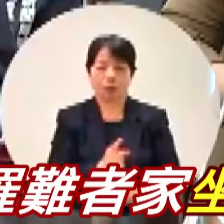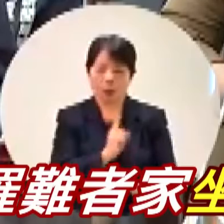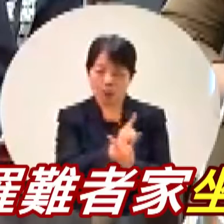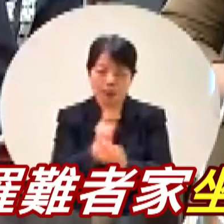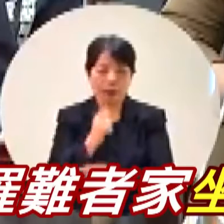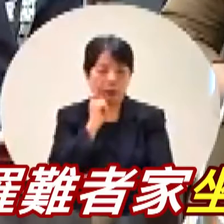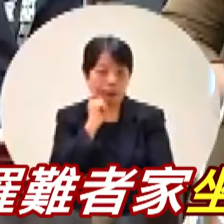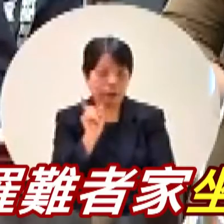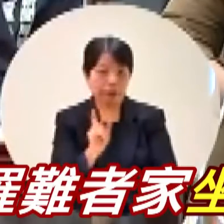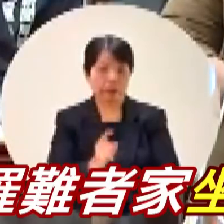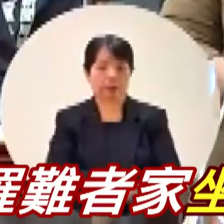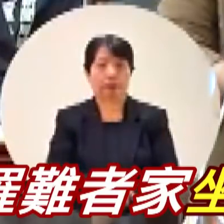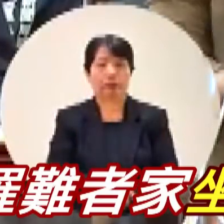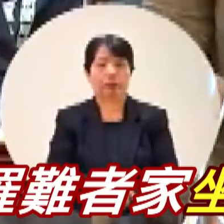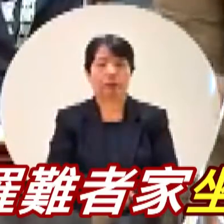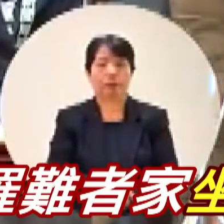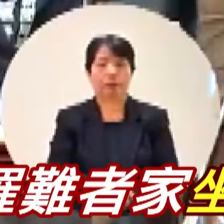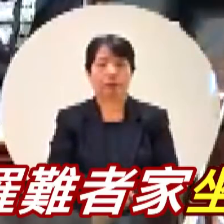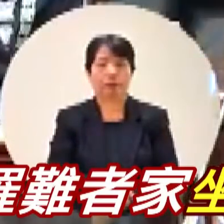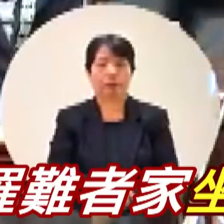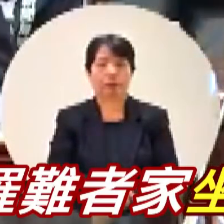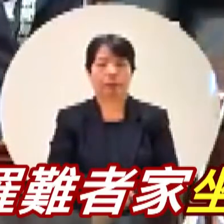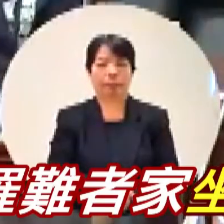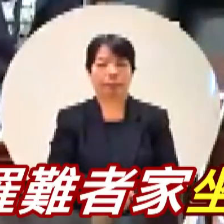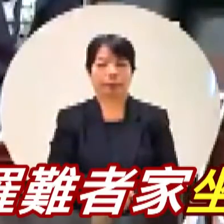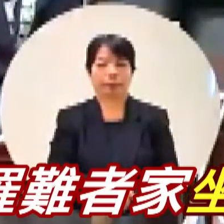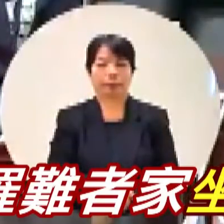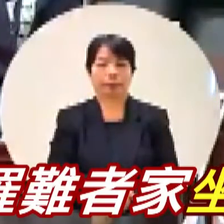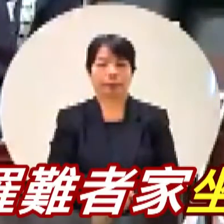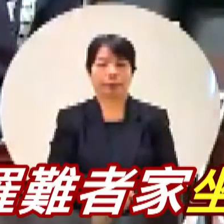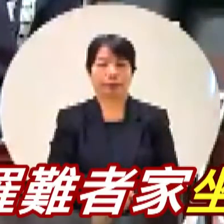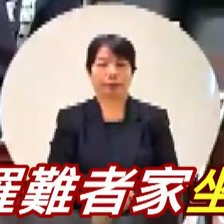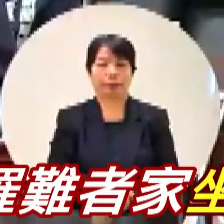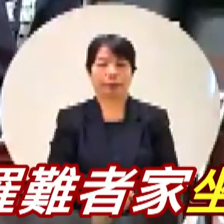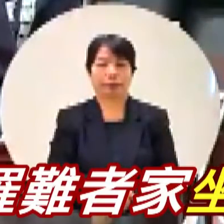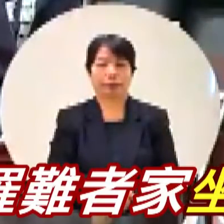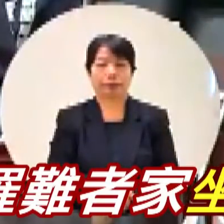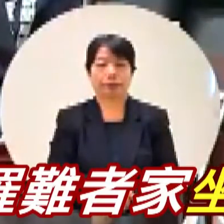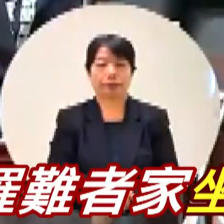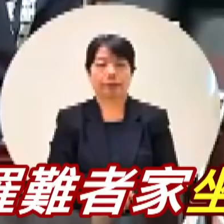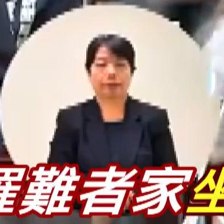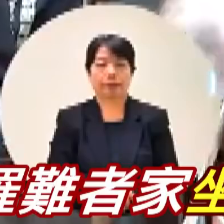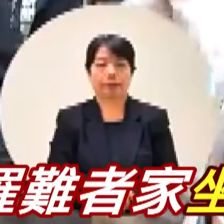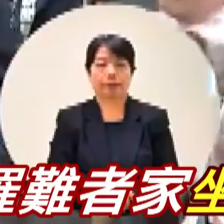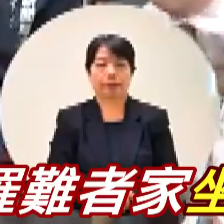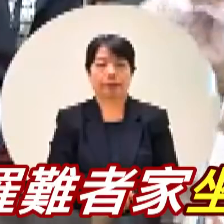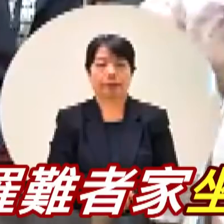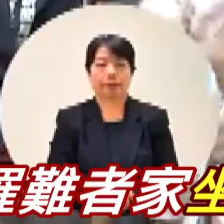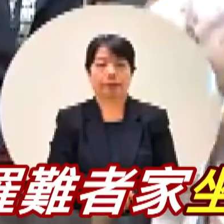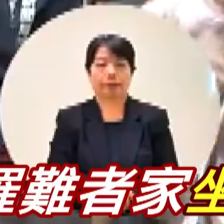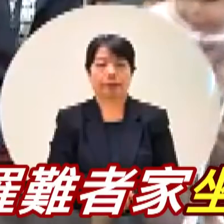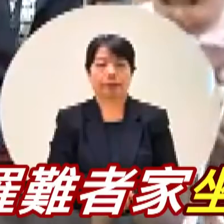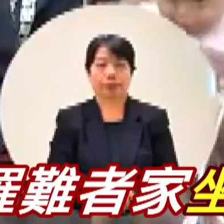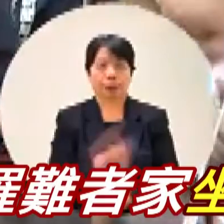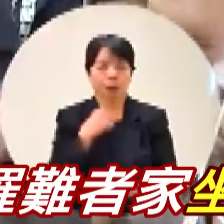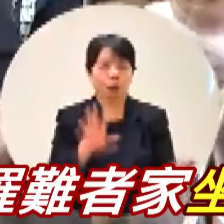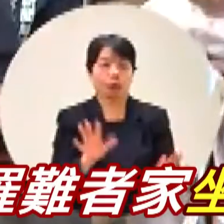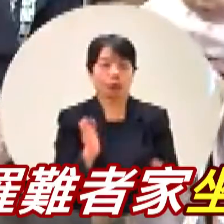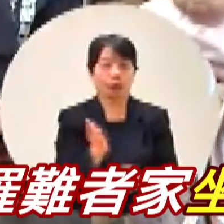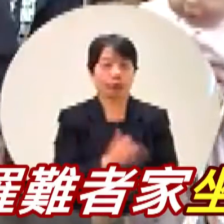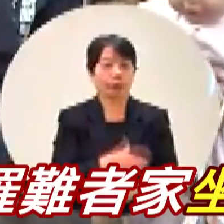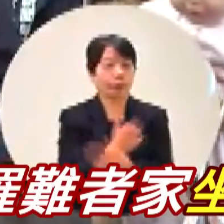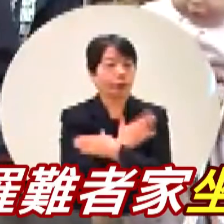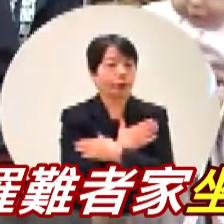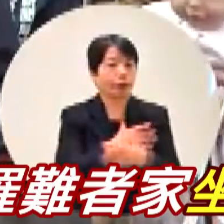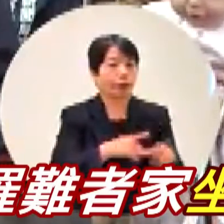难，就是说，那已经有像某一个这个托儿所，他已经